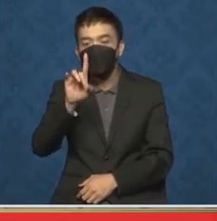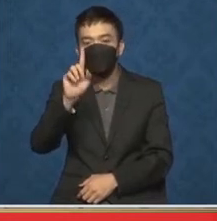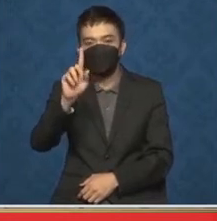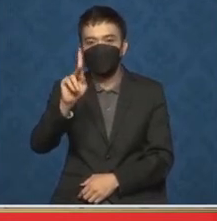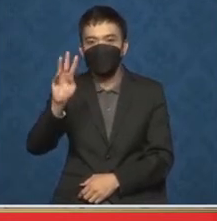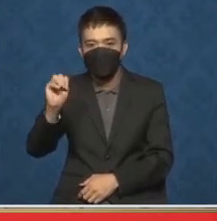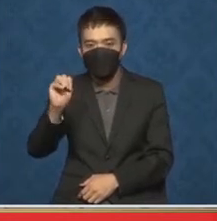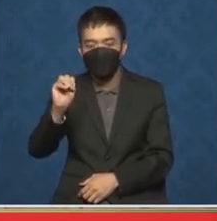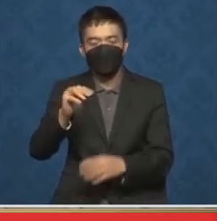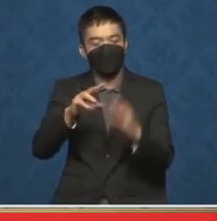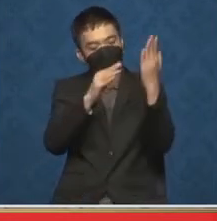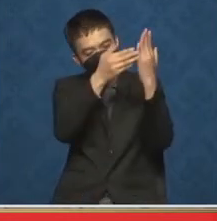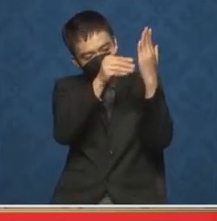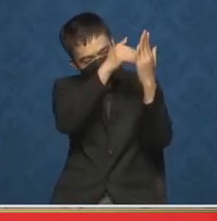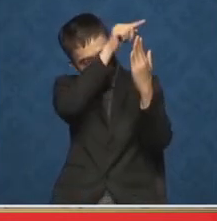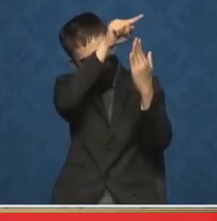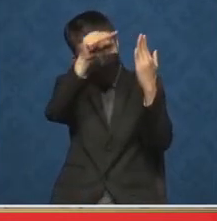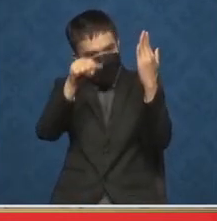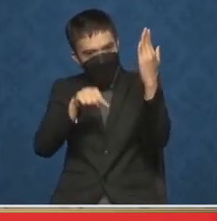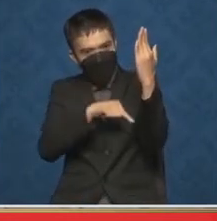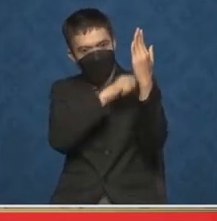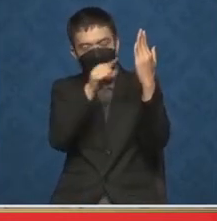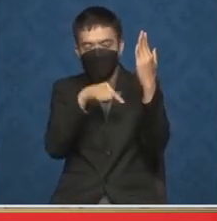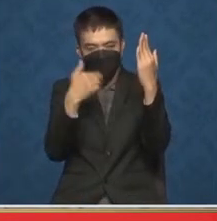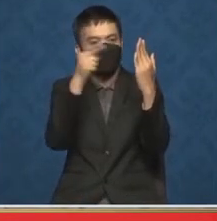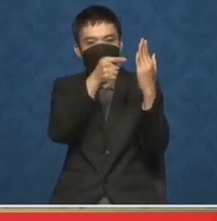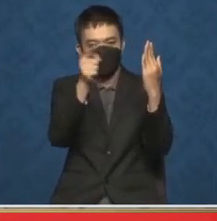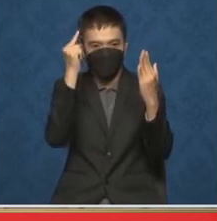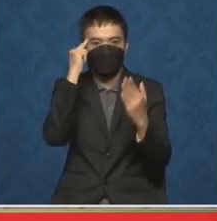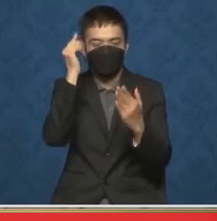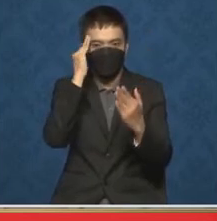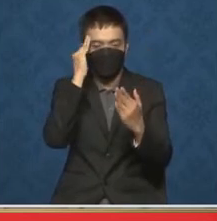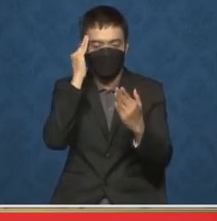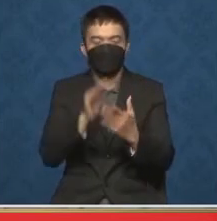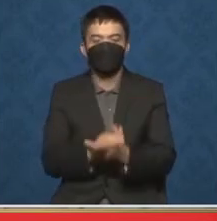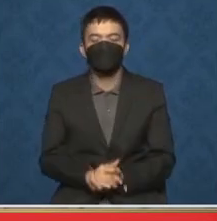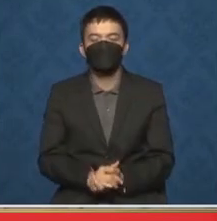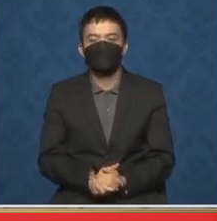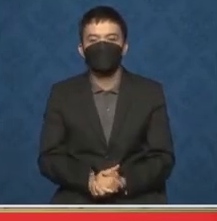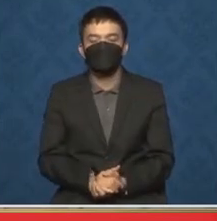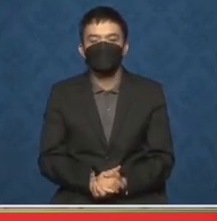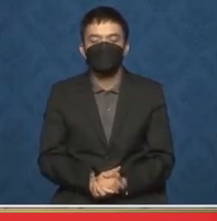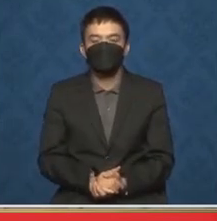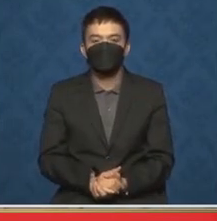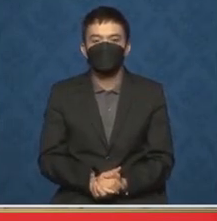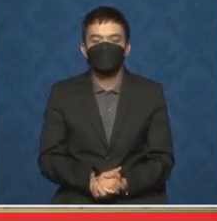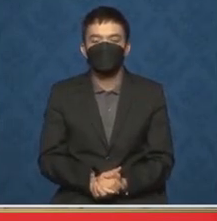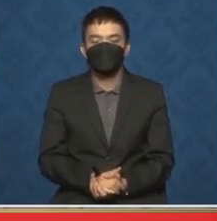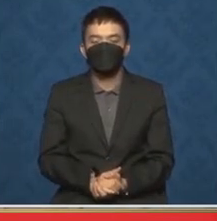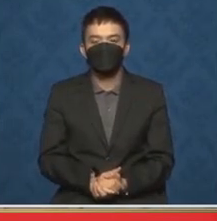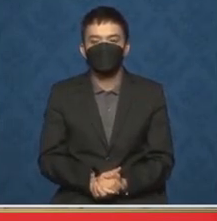ทำชายแนมากมายเป็ทรับรู้กันทั่วไปของทุกประเทศและวเป็นแล้